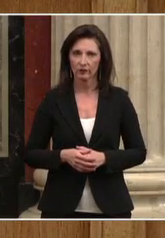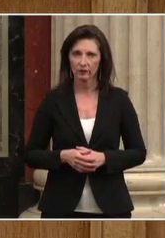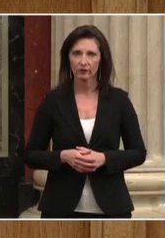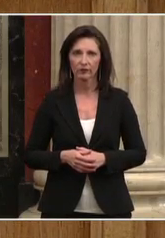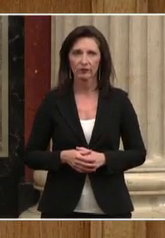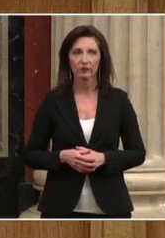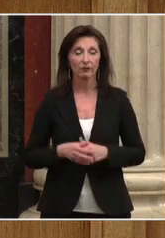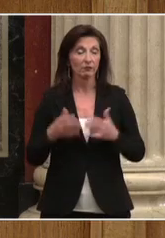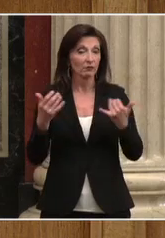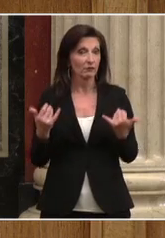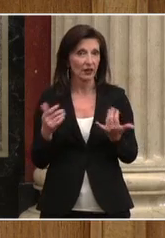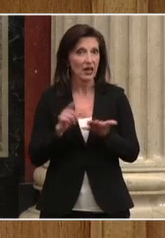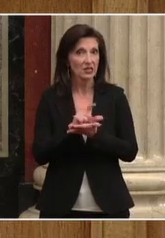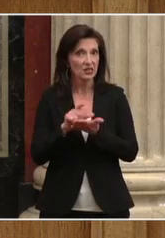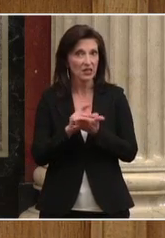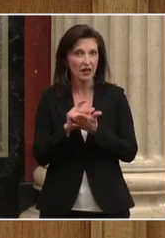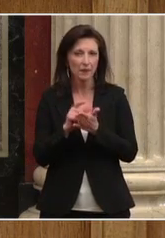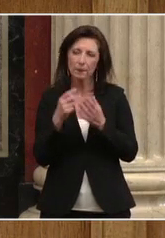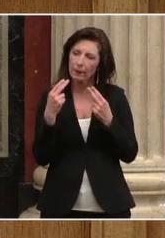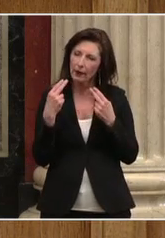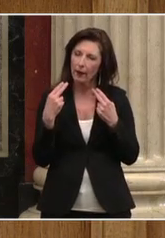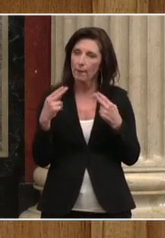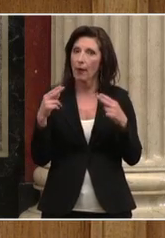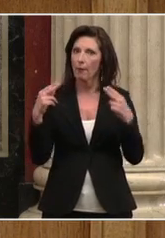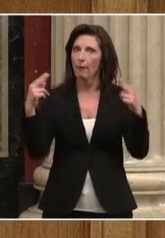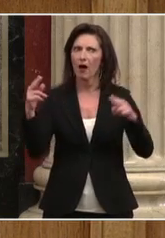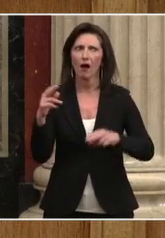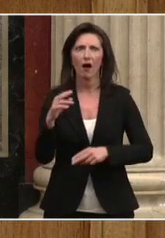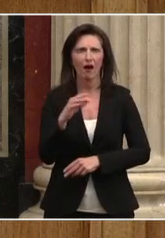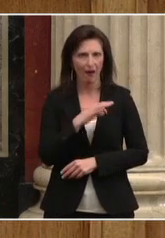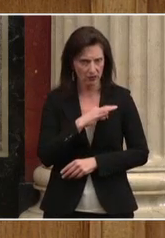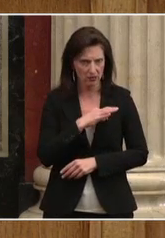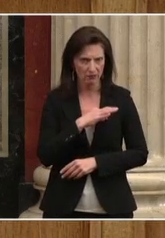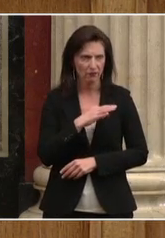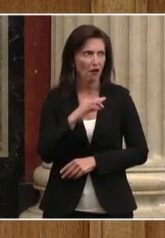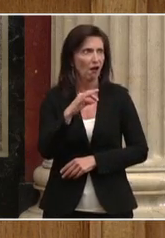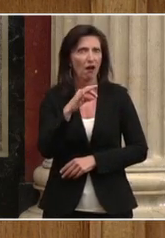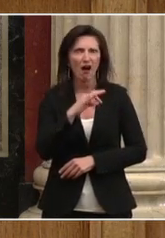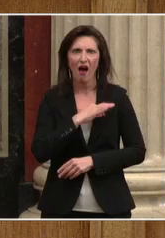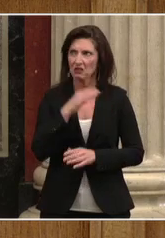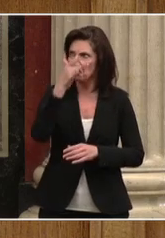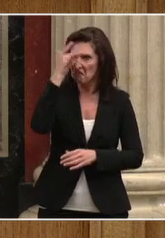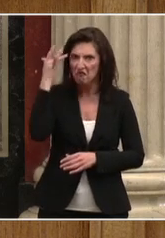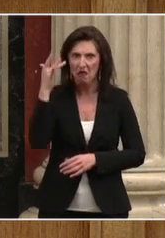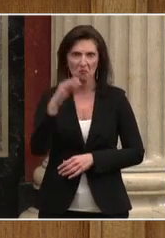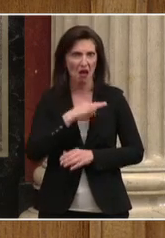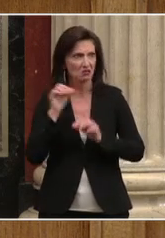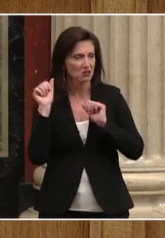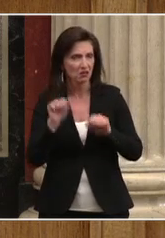Die Gegenwart ist zunehmend geprägt von Ängsten. Angst vor dem Fremden, Angst vor